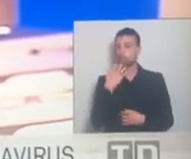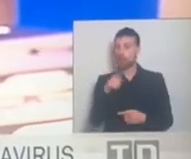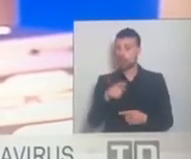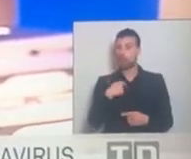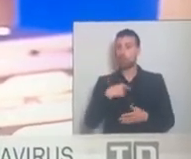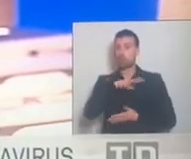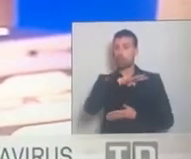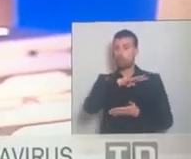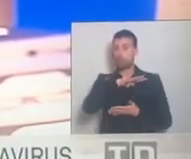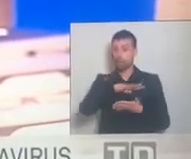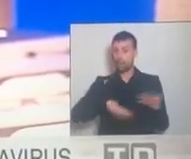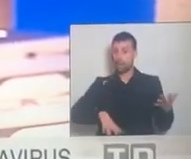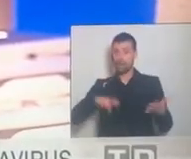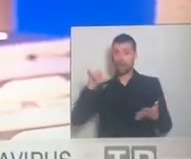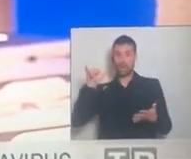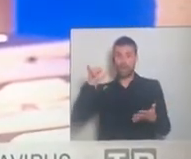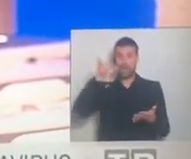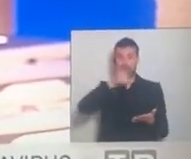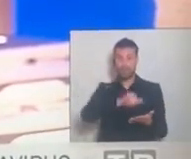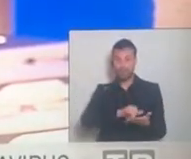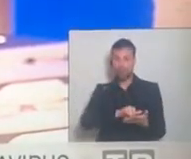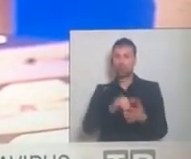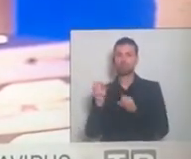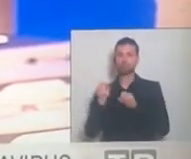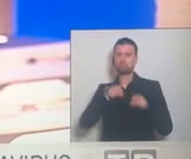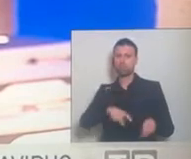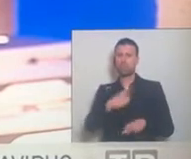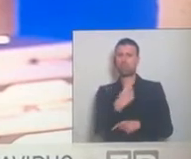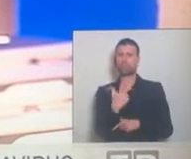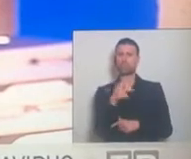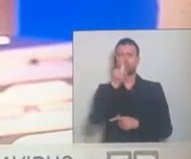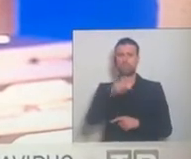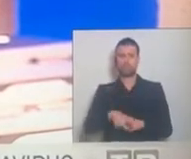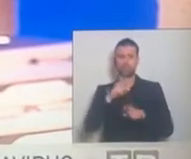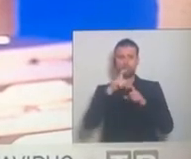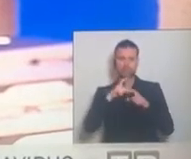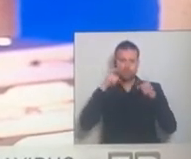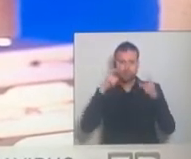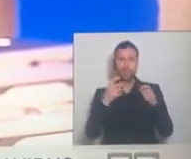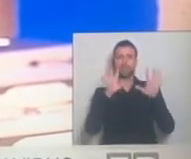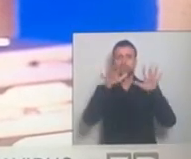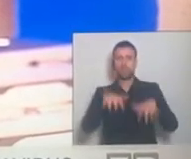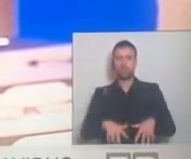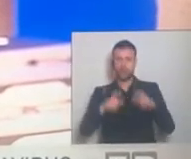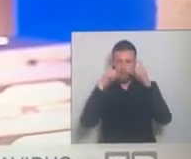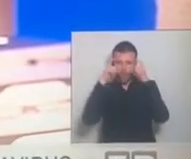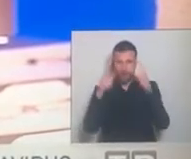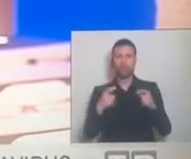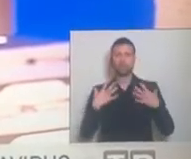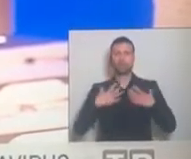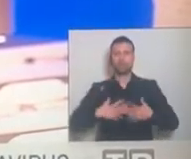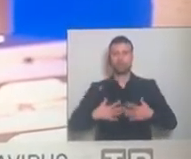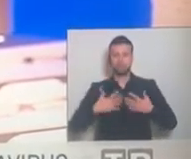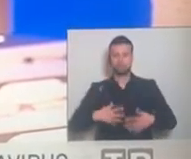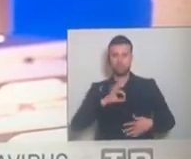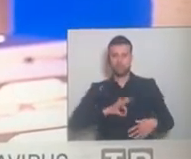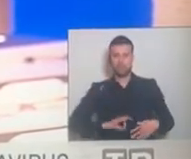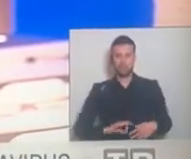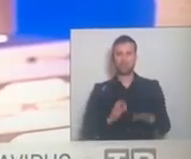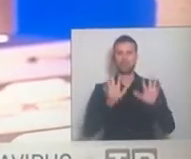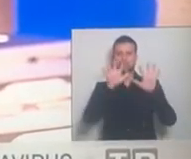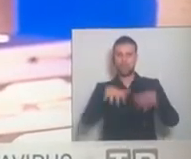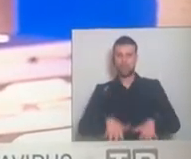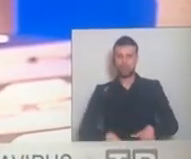un avió amb 130.000 mascaretes, 10.000 ulleres i 10.000 bates, fruit de la col·laboració amb la